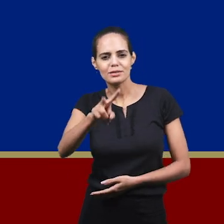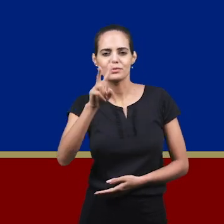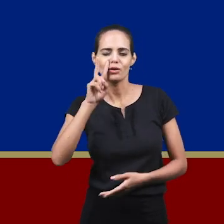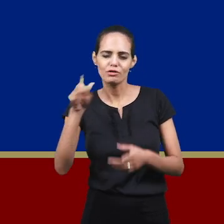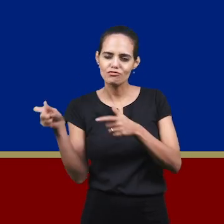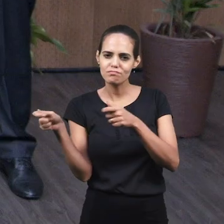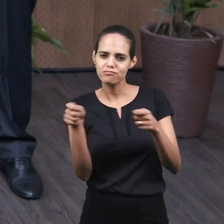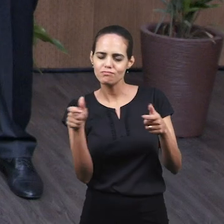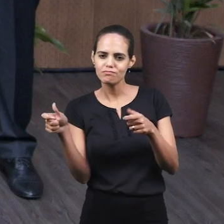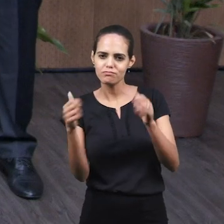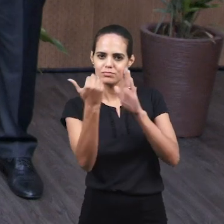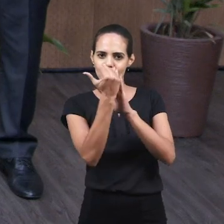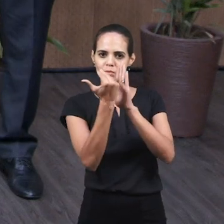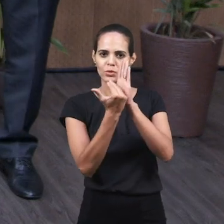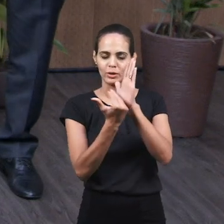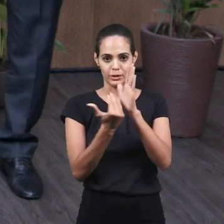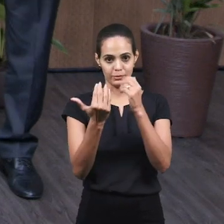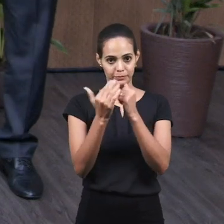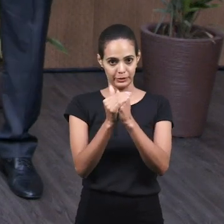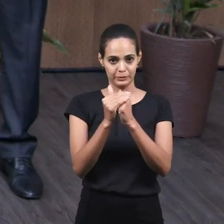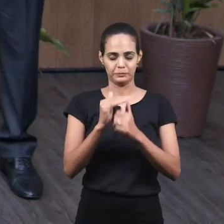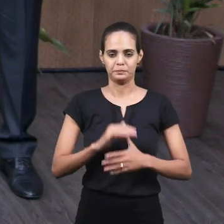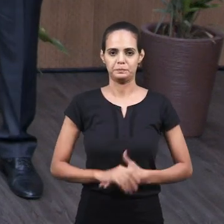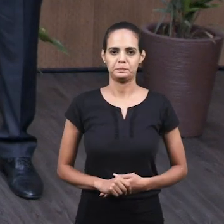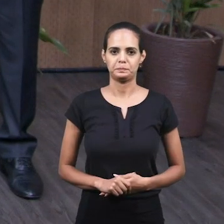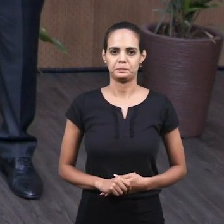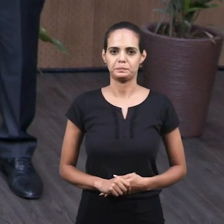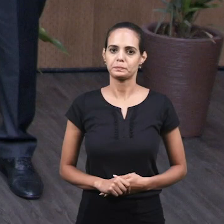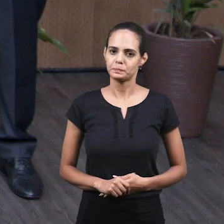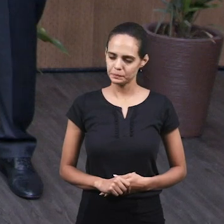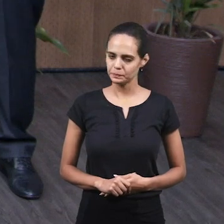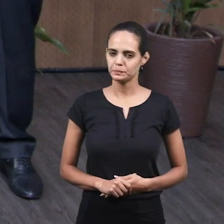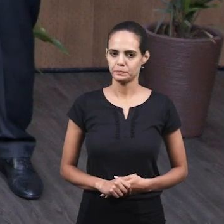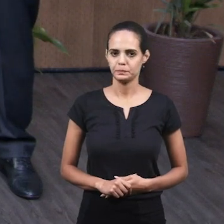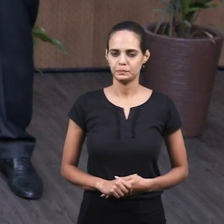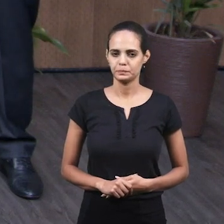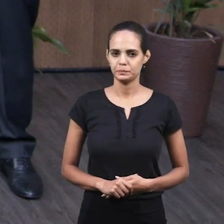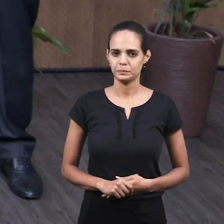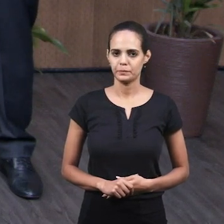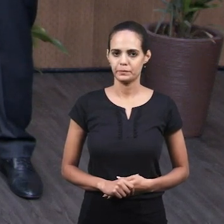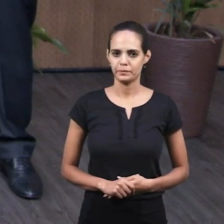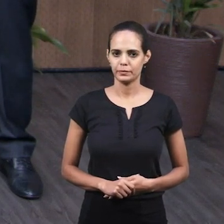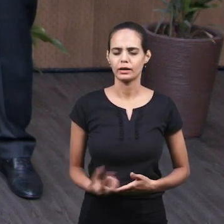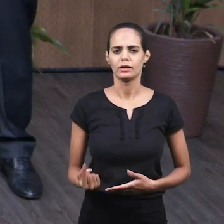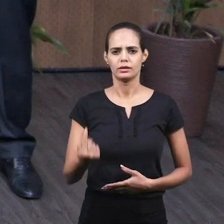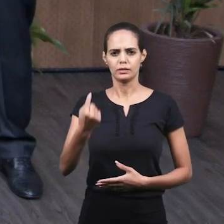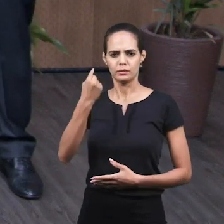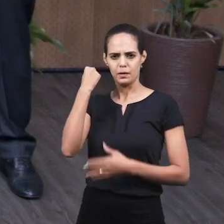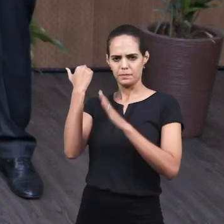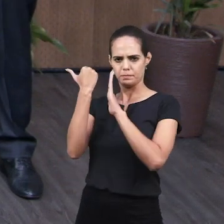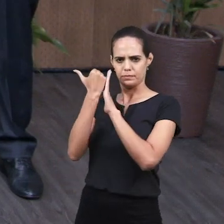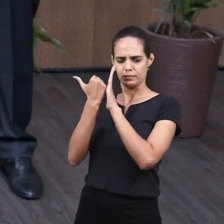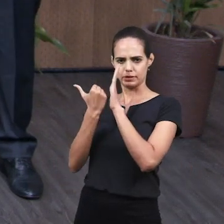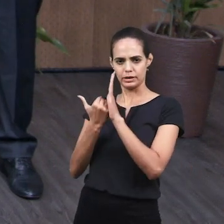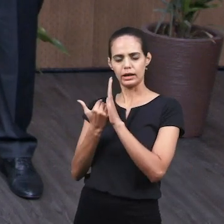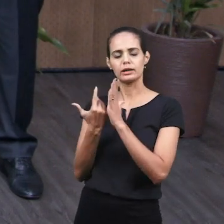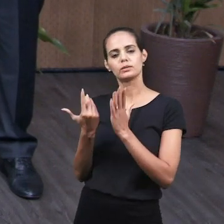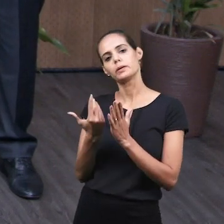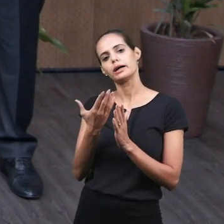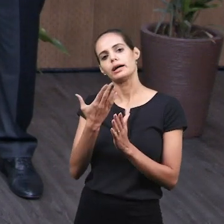programmation. Amen. » Nous avons laissé au dernier programme une question à être répondue,